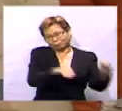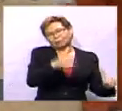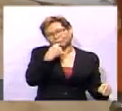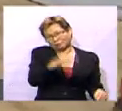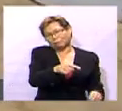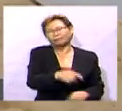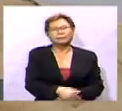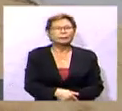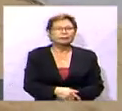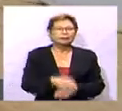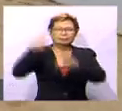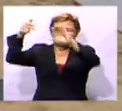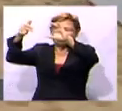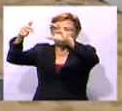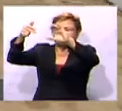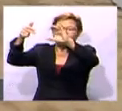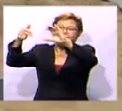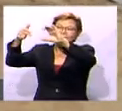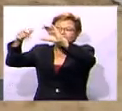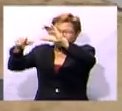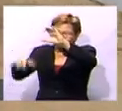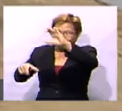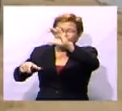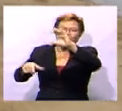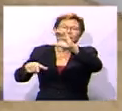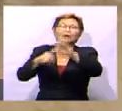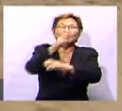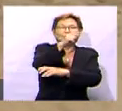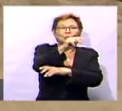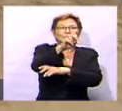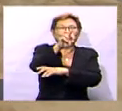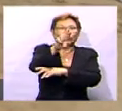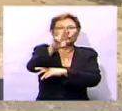Bersama jurukamera Muhammad Ihsan Sabri Nordin, Noisof RTM.